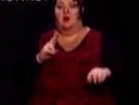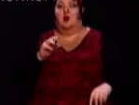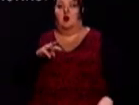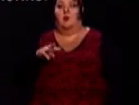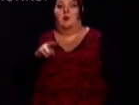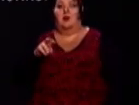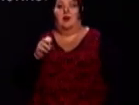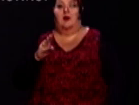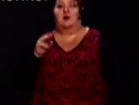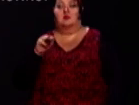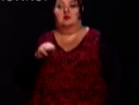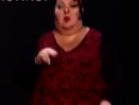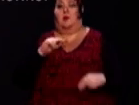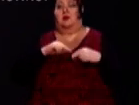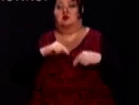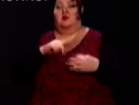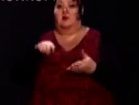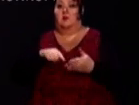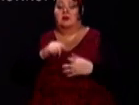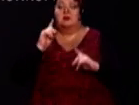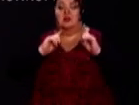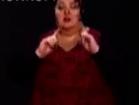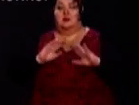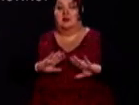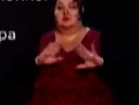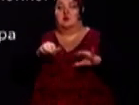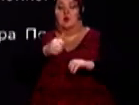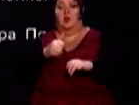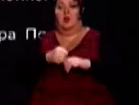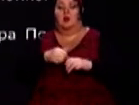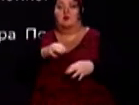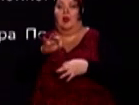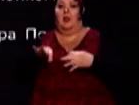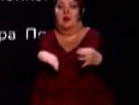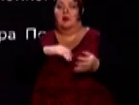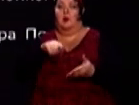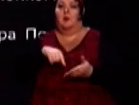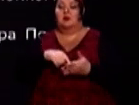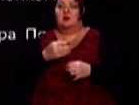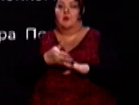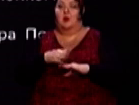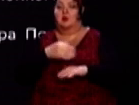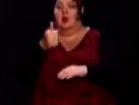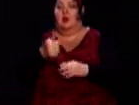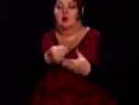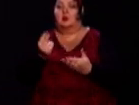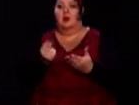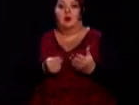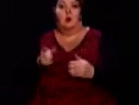архітектури виконкому Полтавської міської ради, заступником головного архітектора Полтави, головним художником міста.